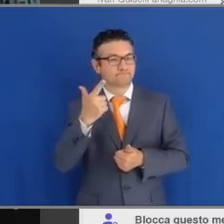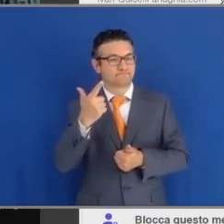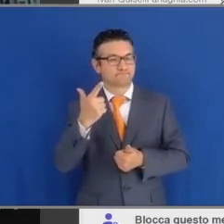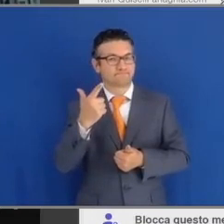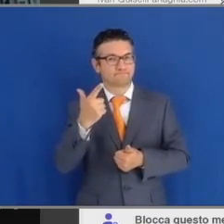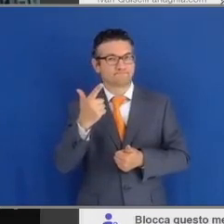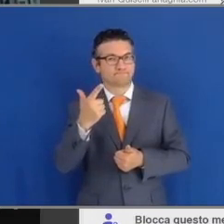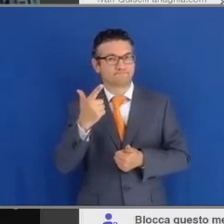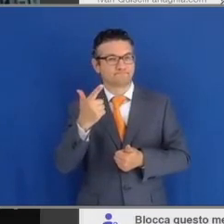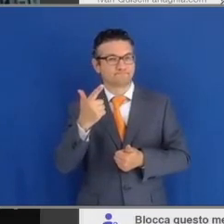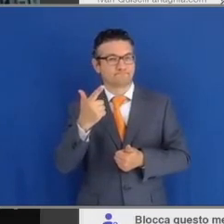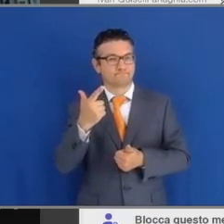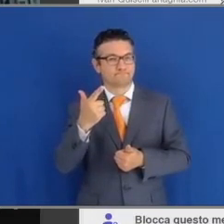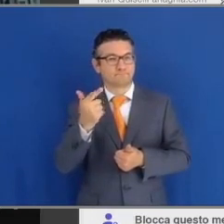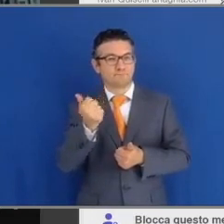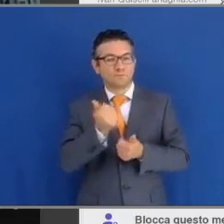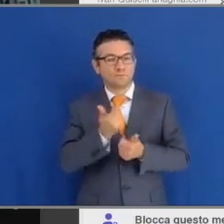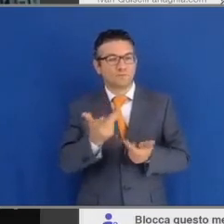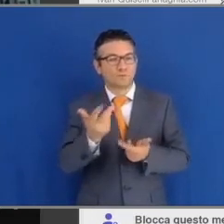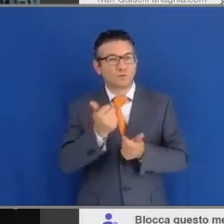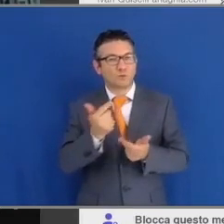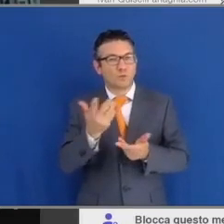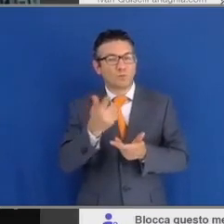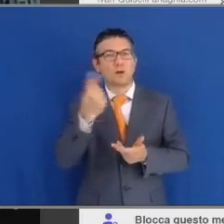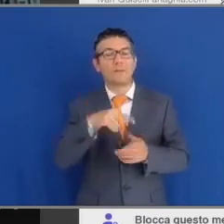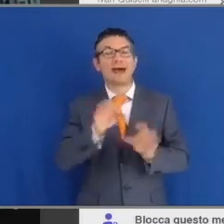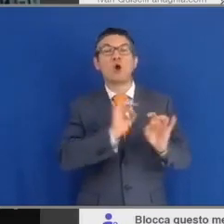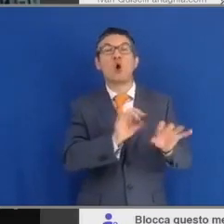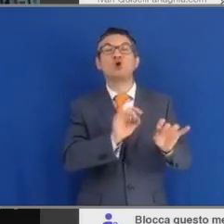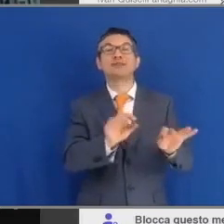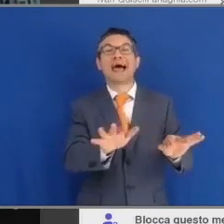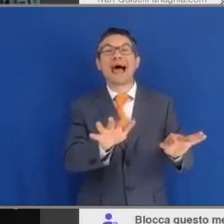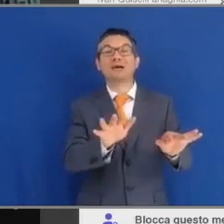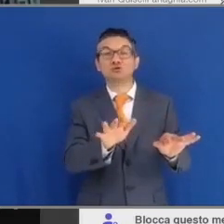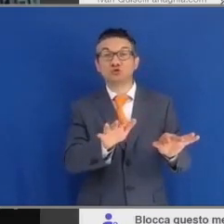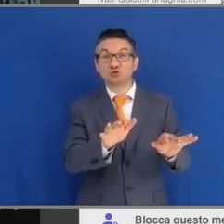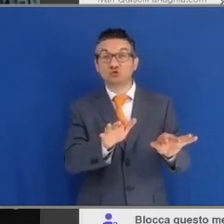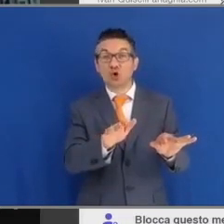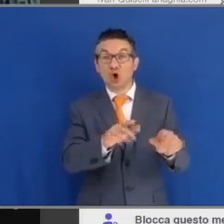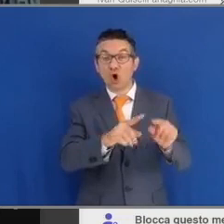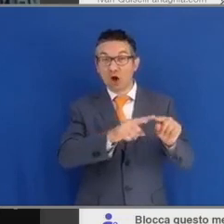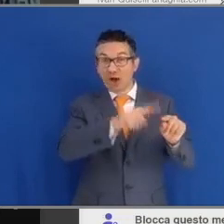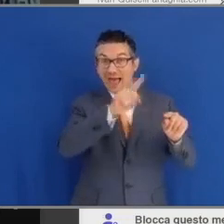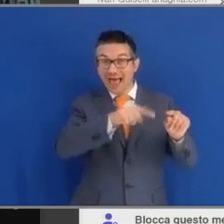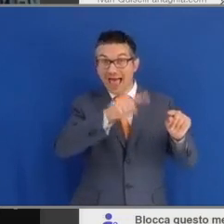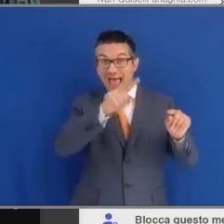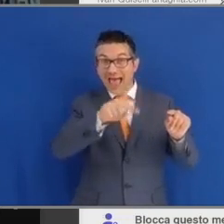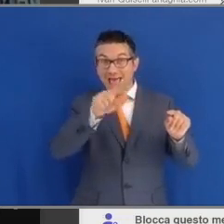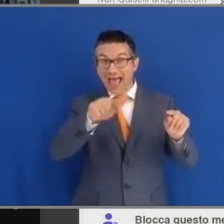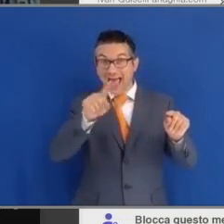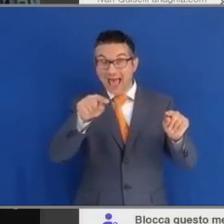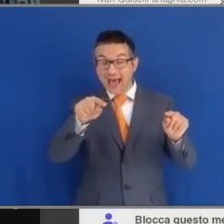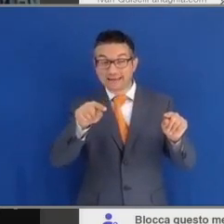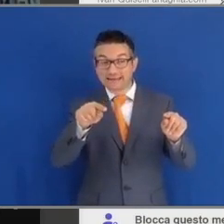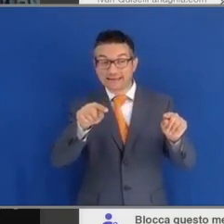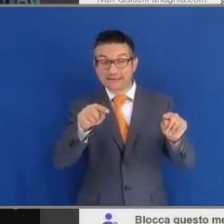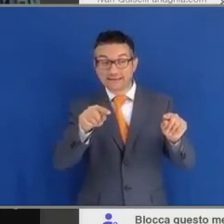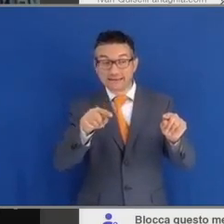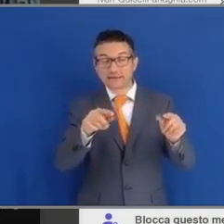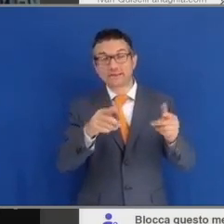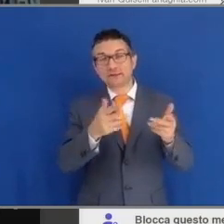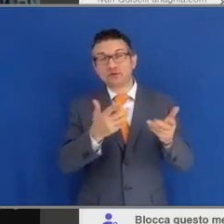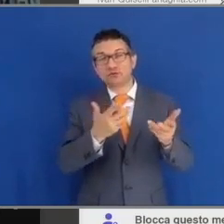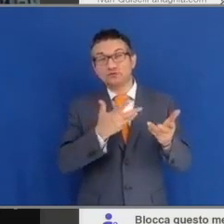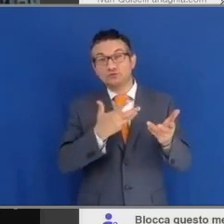che abbiamo sull'andamento del contagio, che ovviamente sono diventati molto più confortanti negli ultimi giorni, nelle